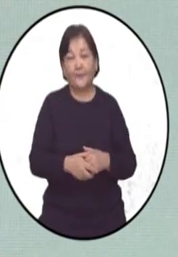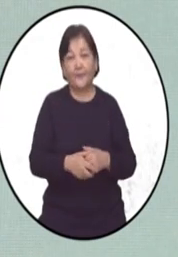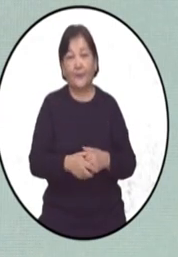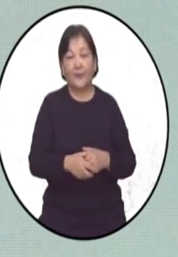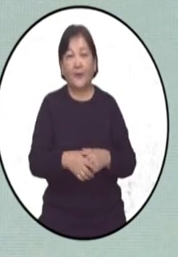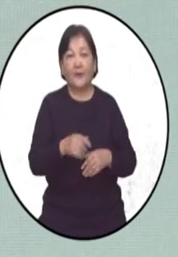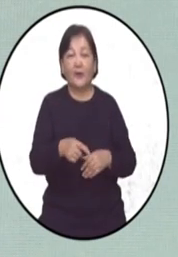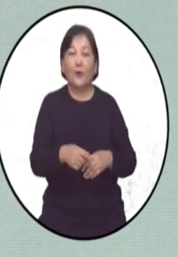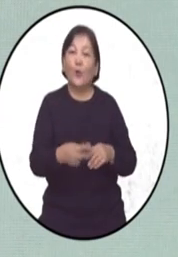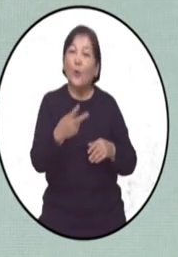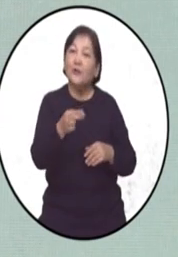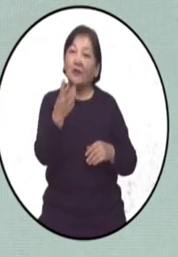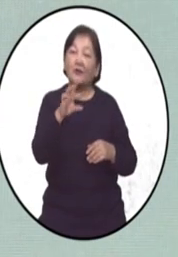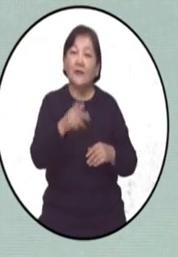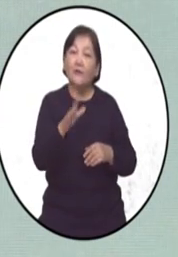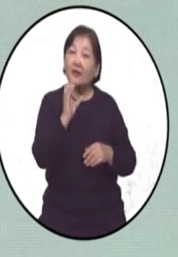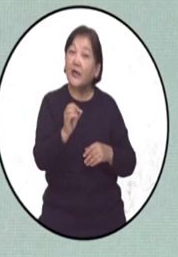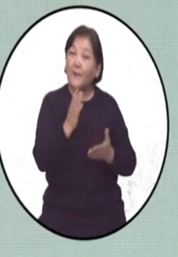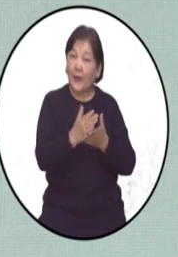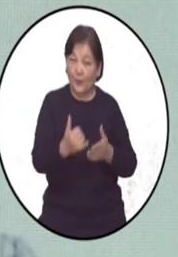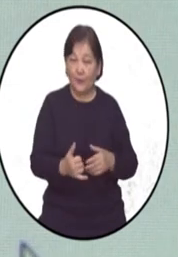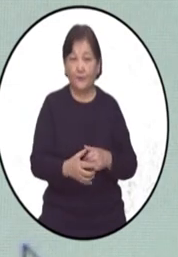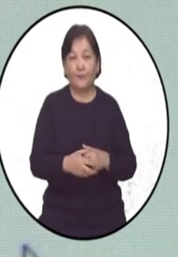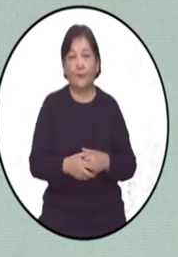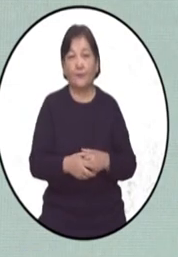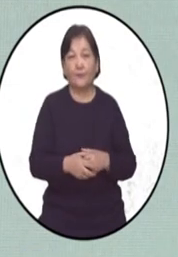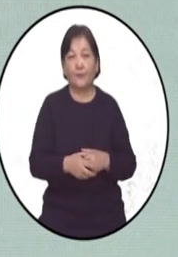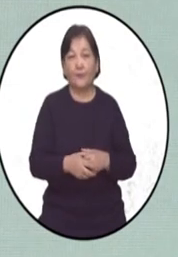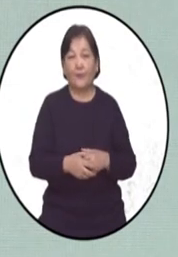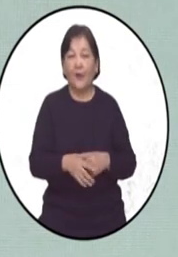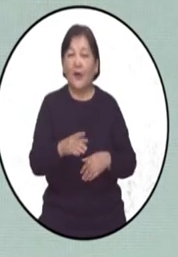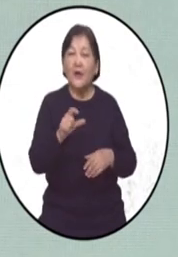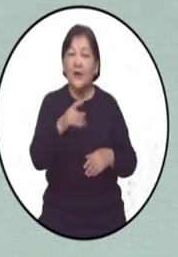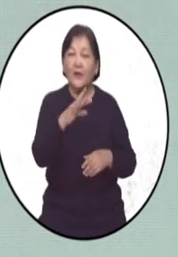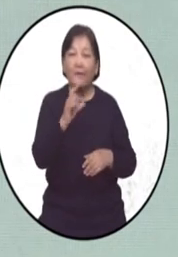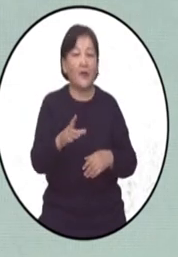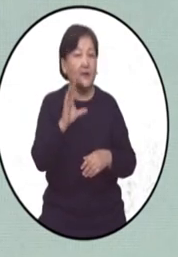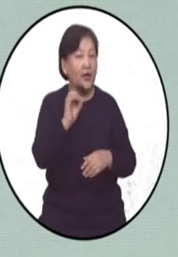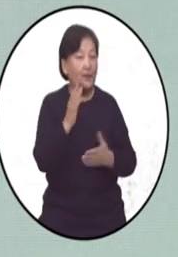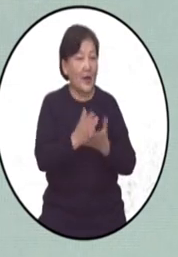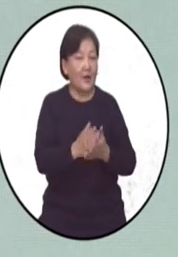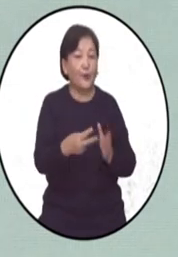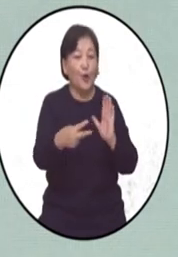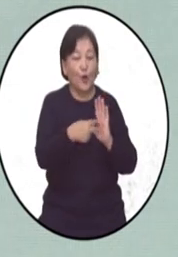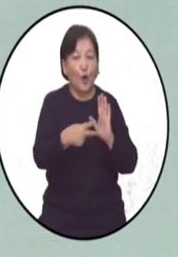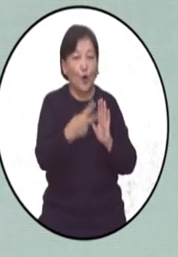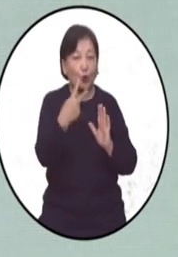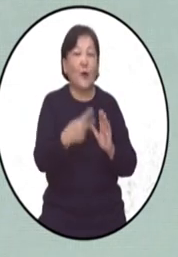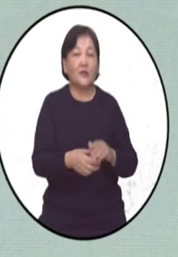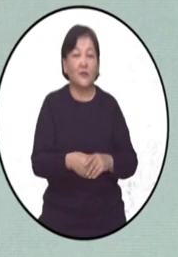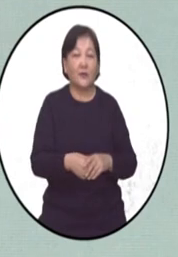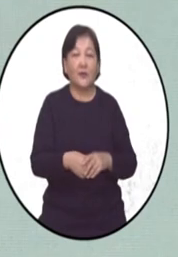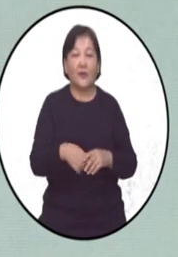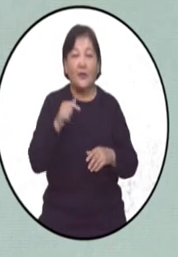2 тугаагаад үлдэгдэн тэг байна уу гэж. За тэгээд хэрвээ тэг байх юм бол 2 тугаагдж гинөө гэсэн үг. Тэгэхээр эс-ийнхаа нийлбэрийг